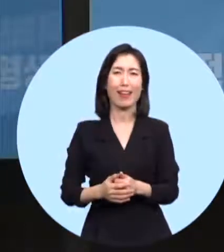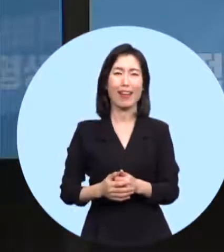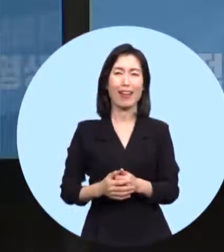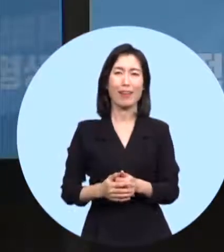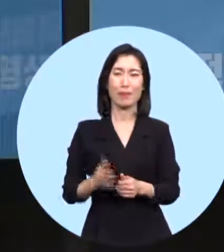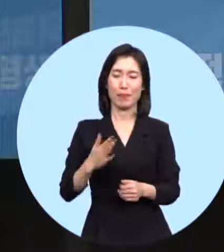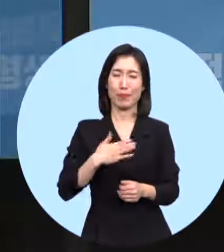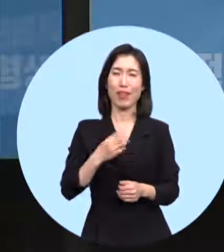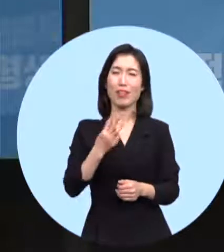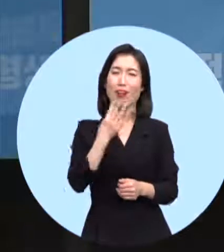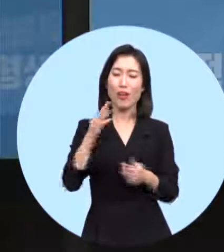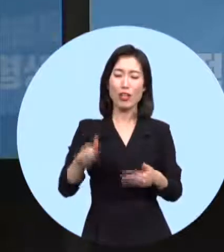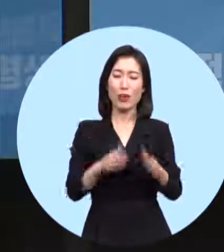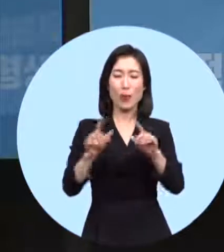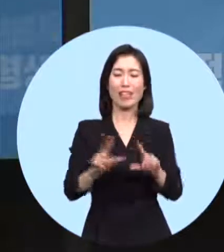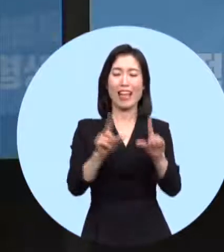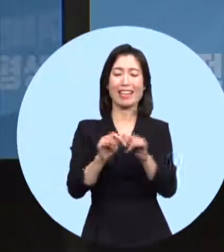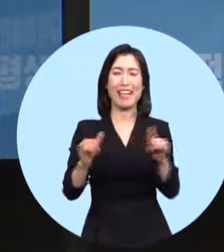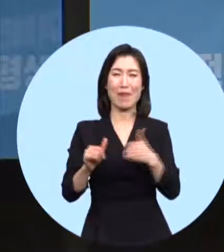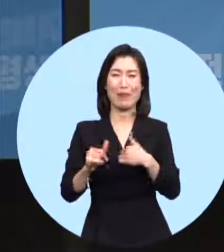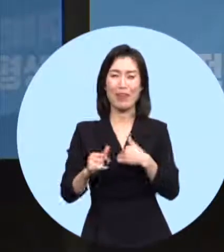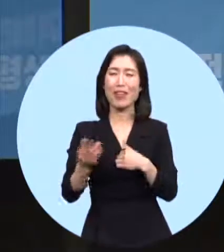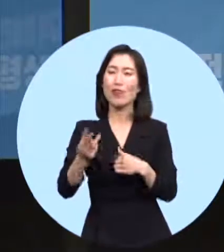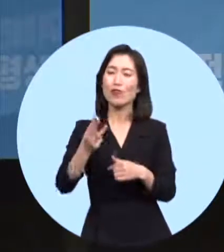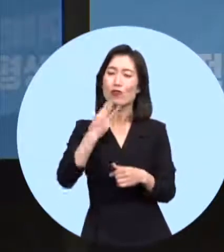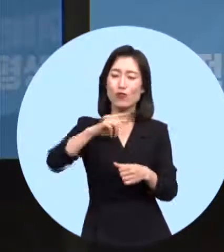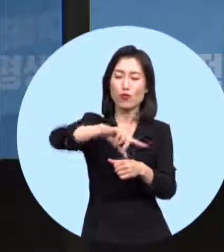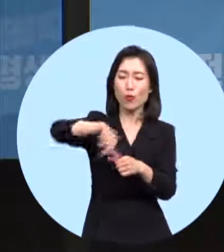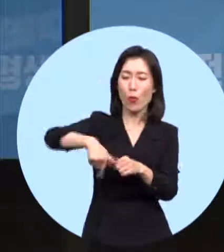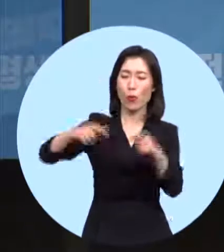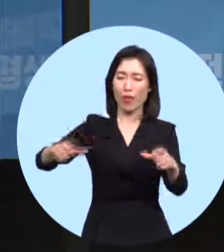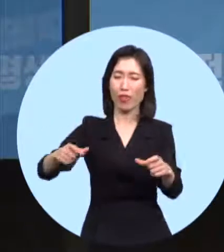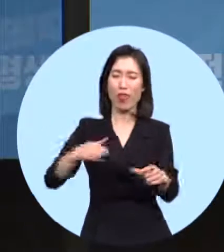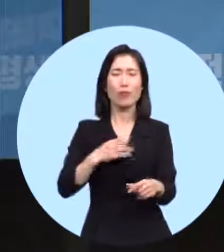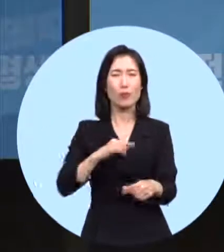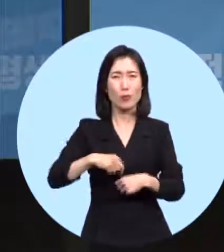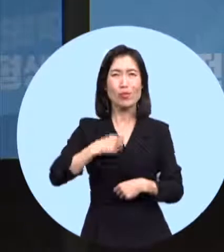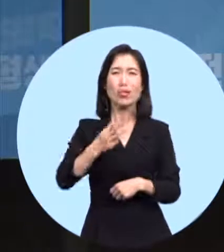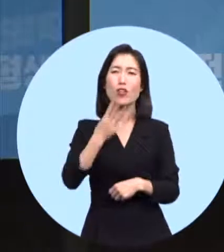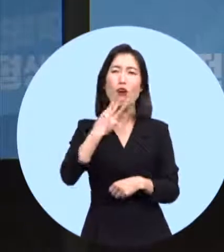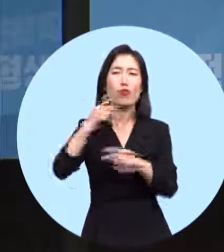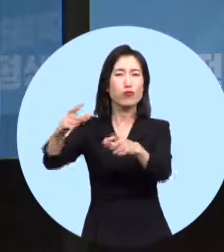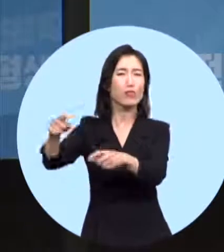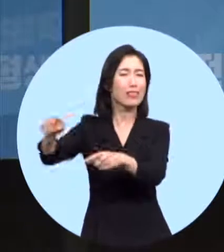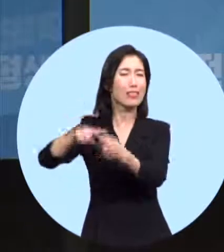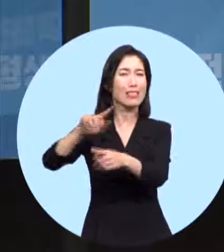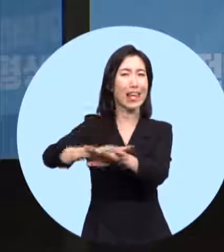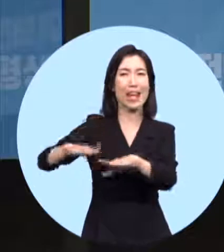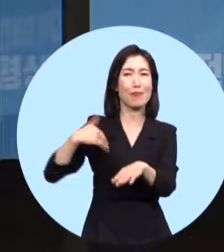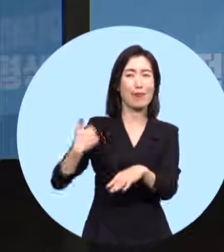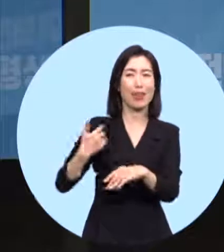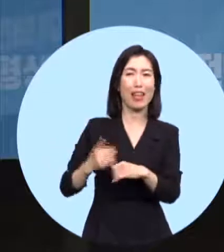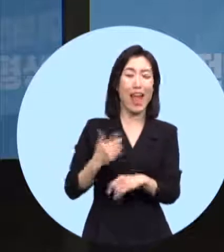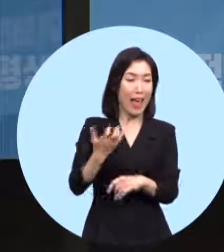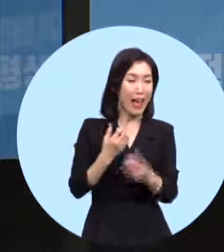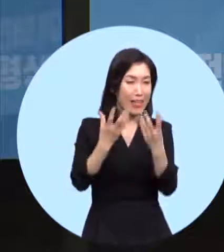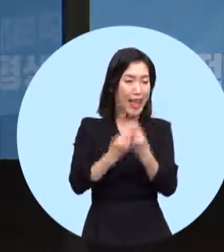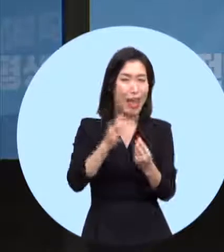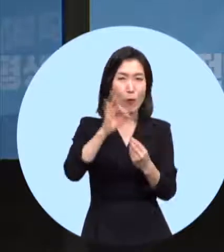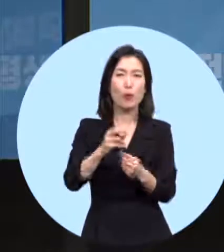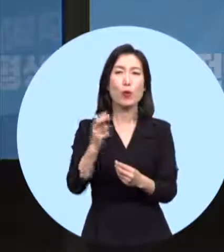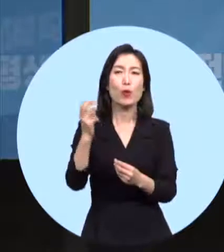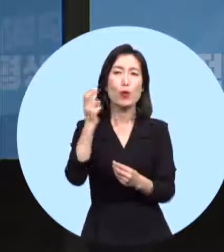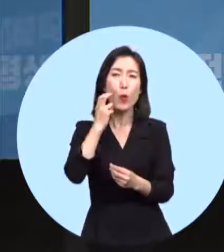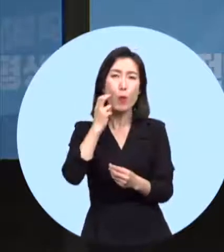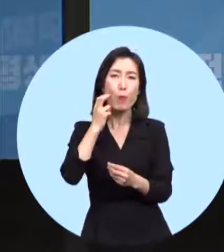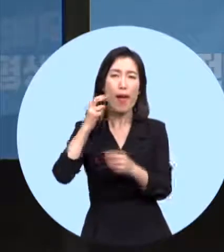수도권이라고 표현되어지는 저는 경기도 주민입니다. 그러고 서울을 잘 모릅니다. 아까 예시에서